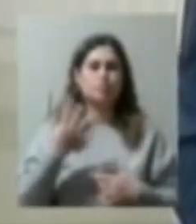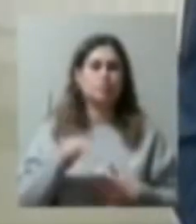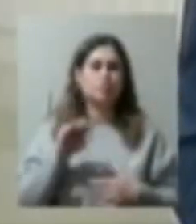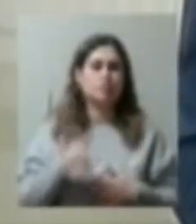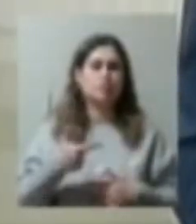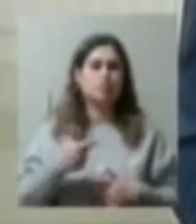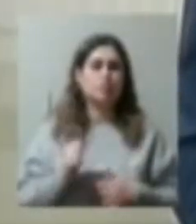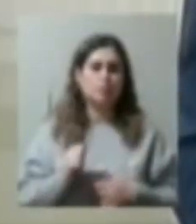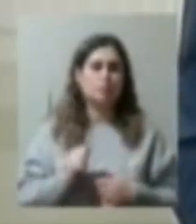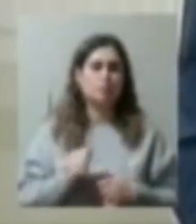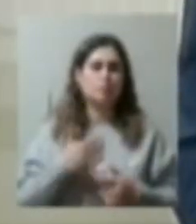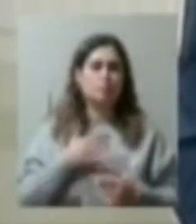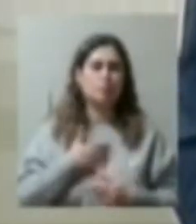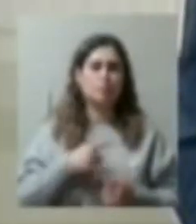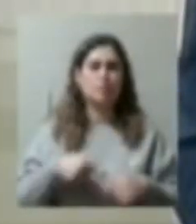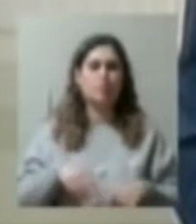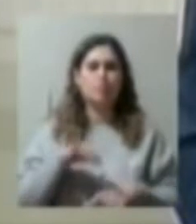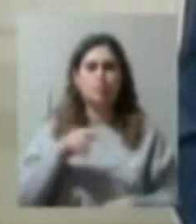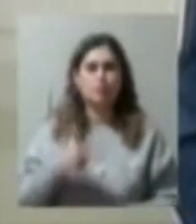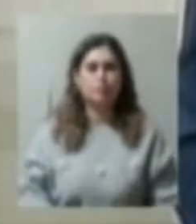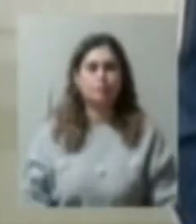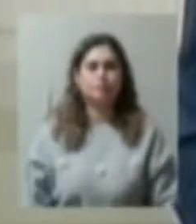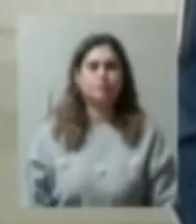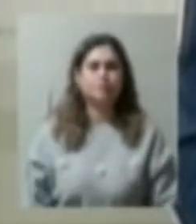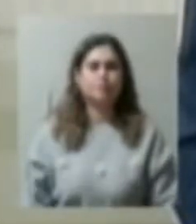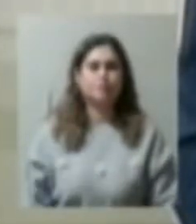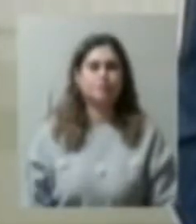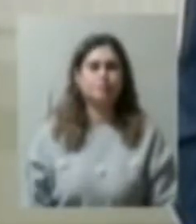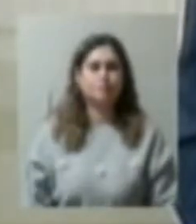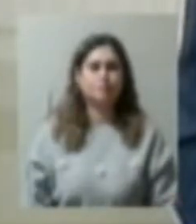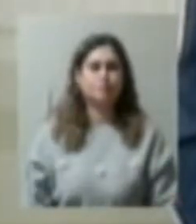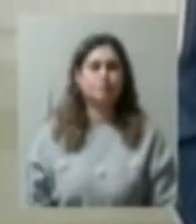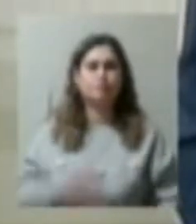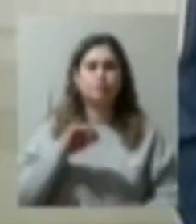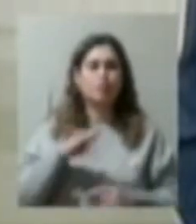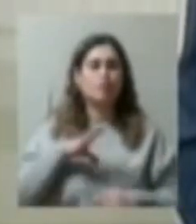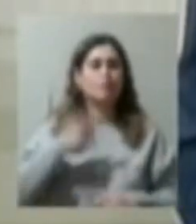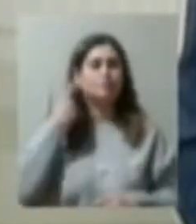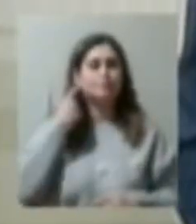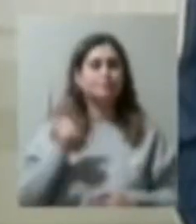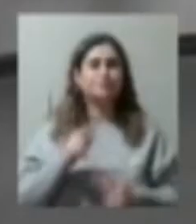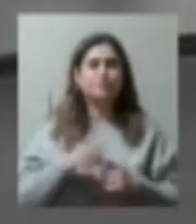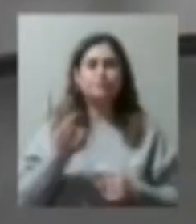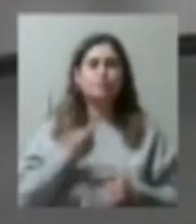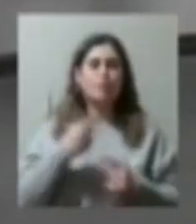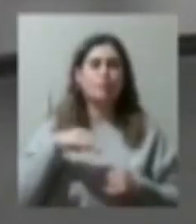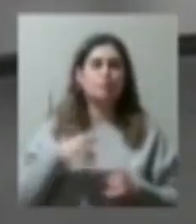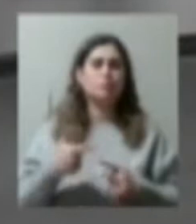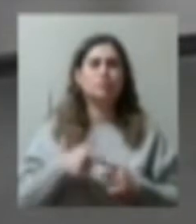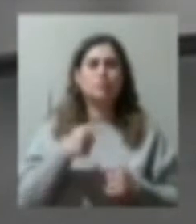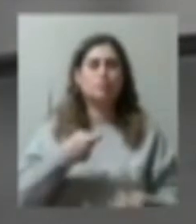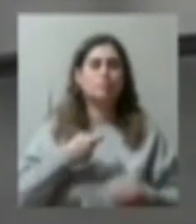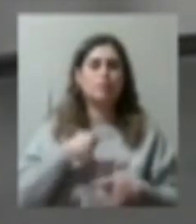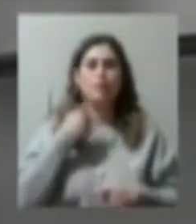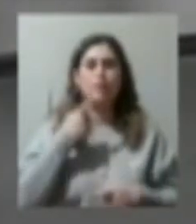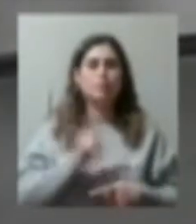гектарів нашим об'єднаним територіальним громадам. Ось вже ті чули, що власники ОТГ, їх керівники говорять про те,